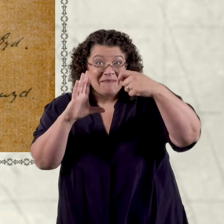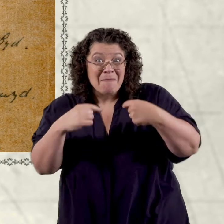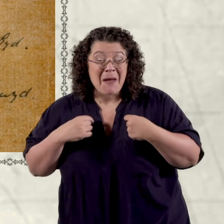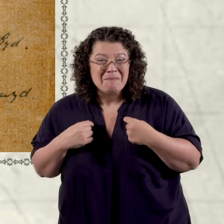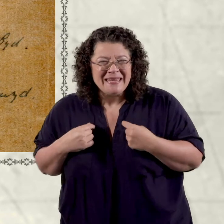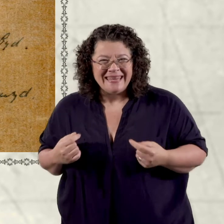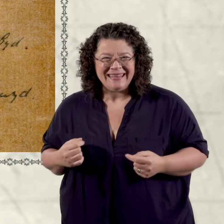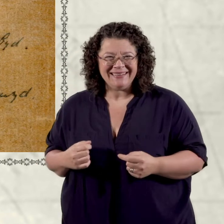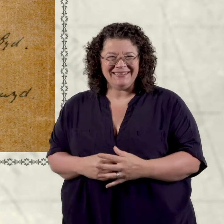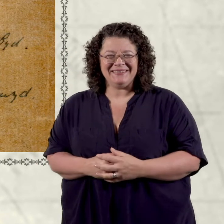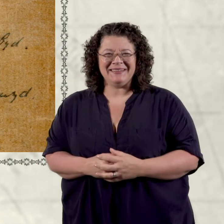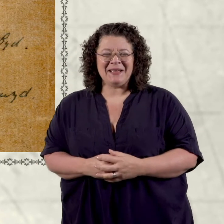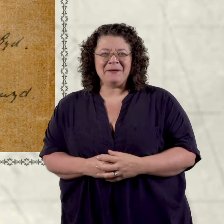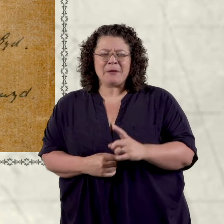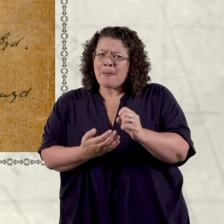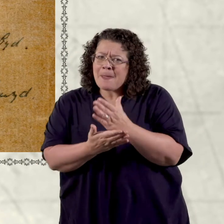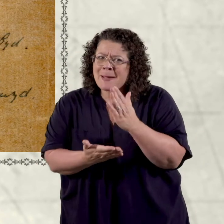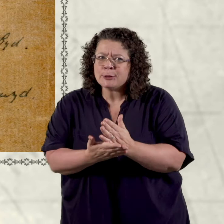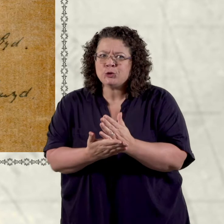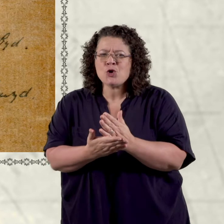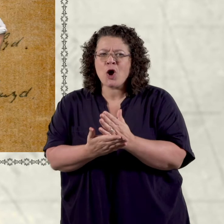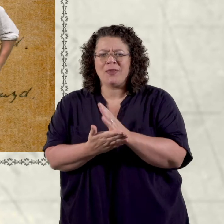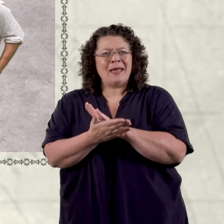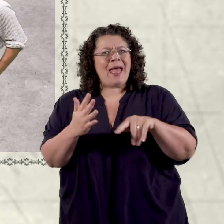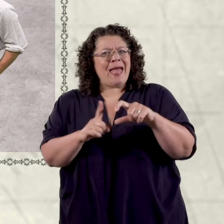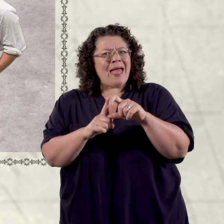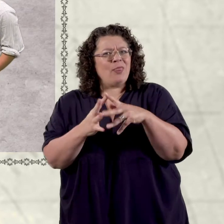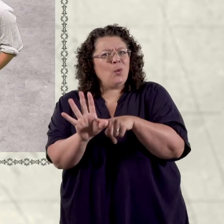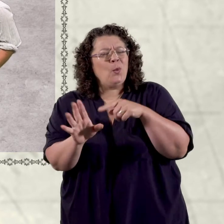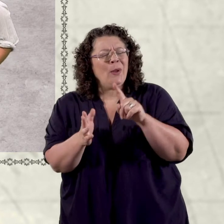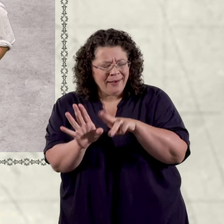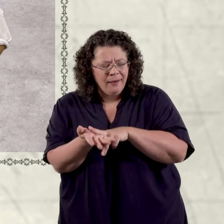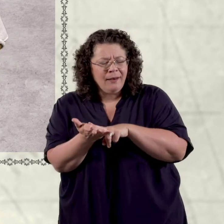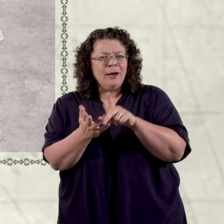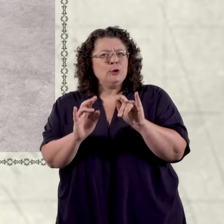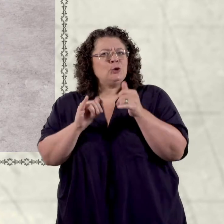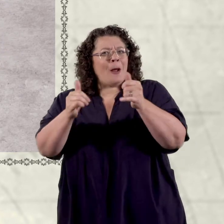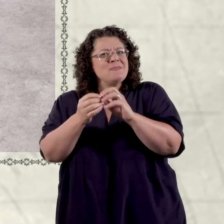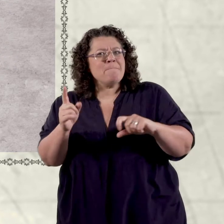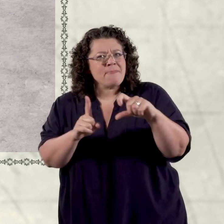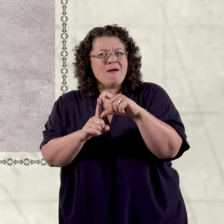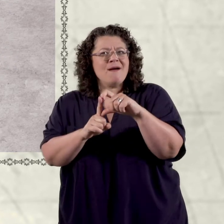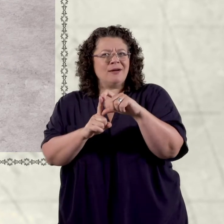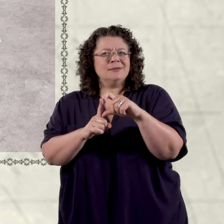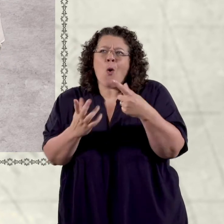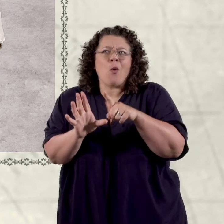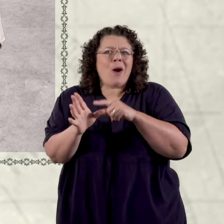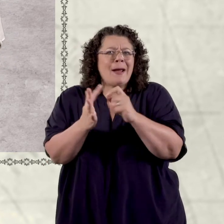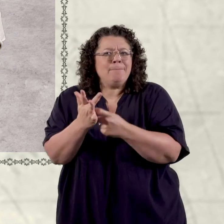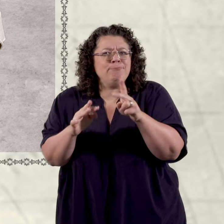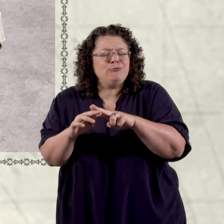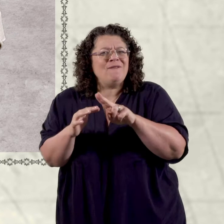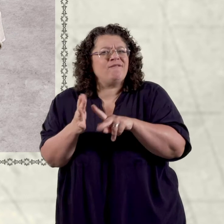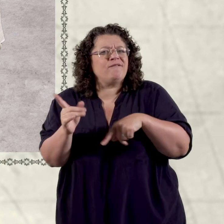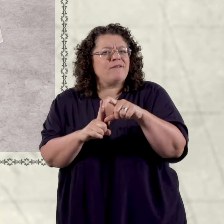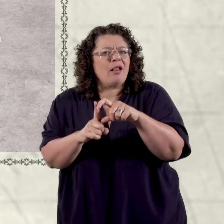Prifardd Hedd Wyn wedi hysgrifennu ar yng ngharreg beddi yn Artillery Wood yng Ngwlad Belg.